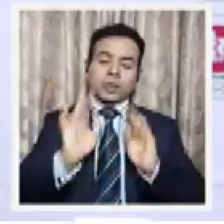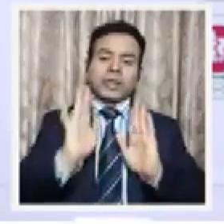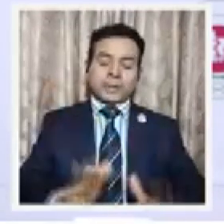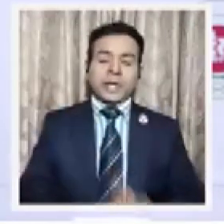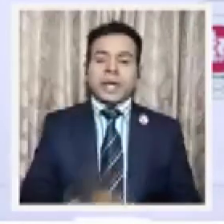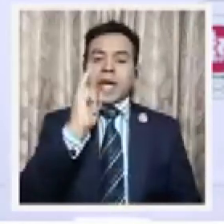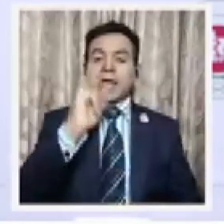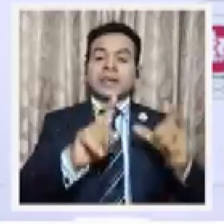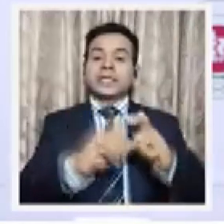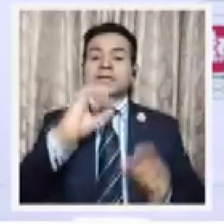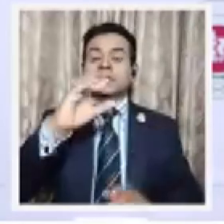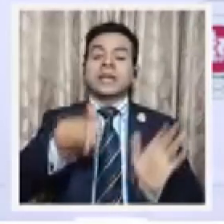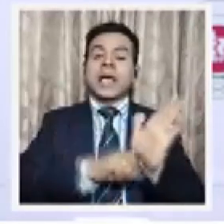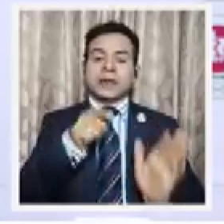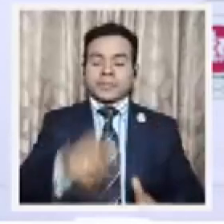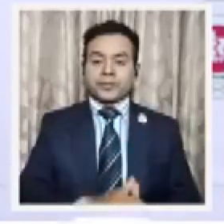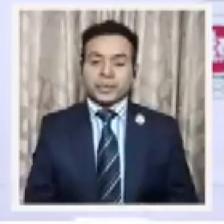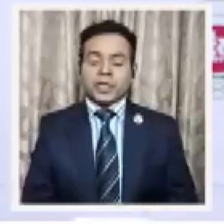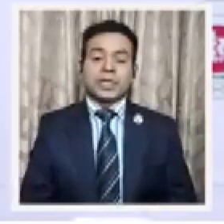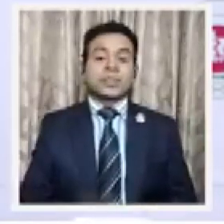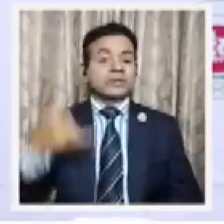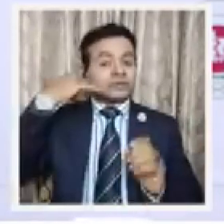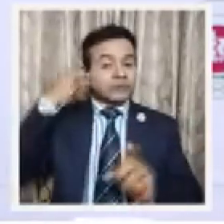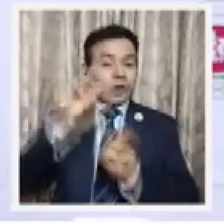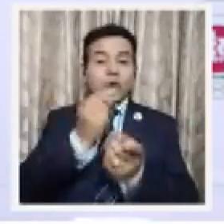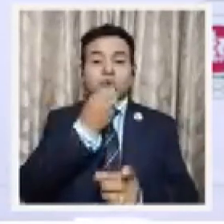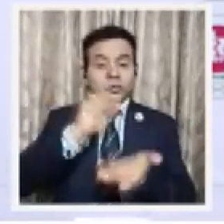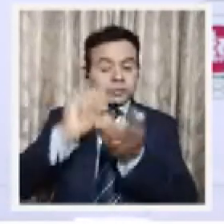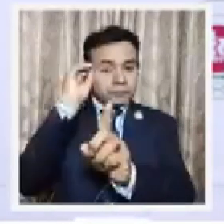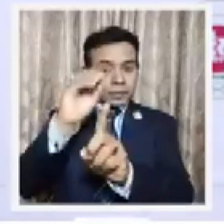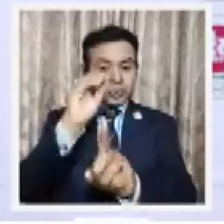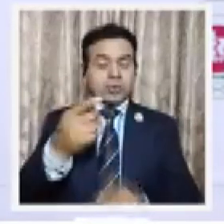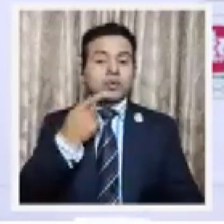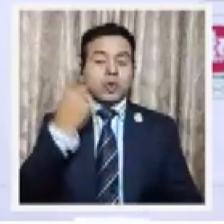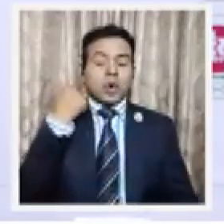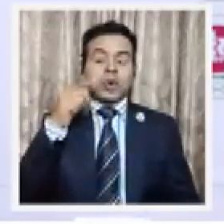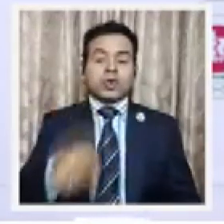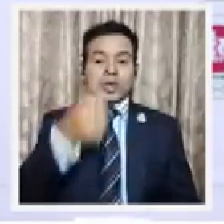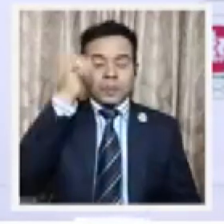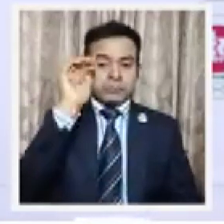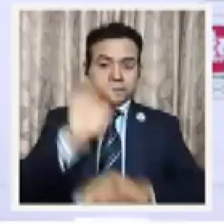10655 এই নাম্বারটি ব্যবহৃত হবে এবং অন্য নাম্বারসমূহ বন্ধ থাকবে IDCR এর হটলাইনে।